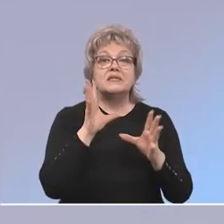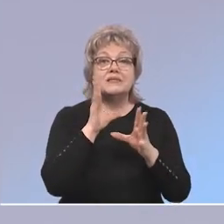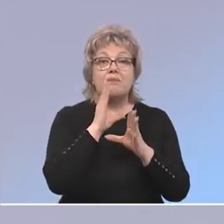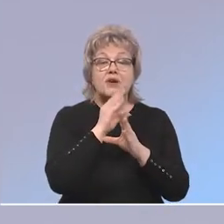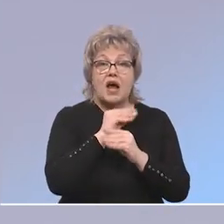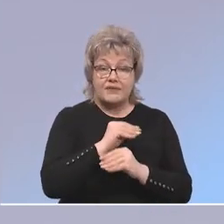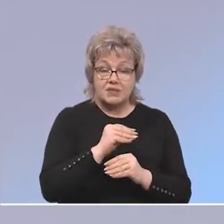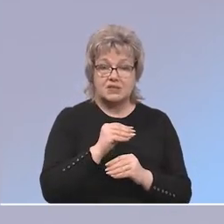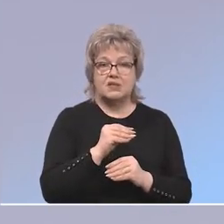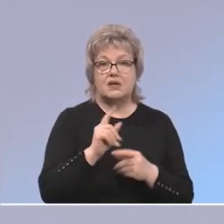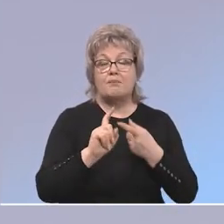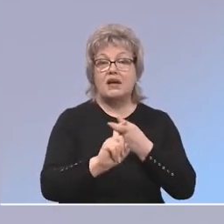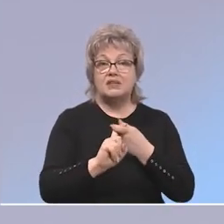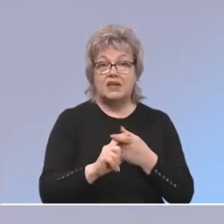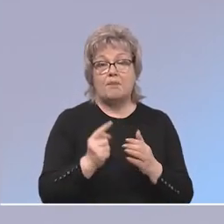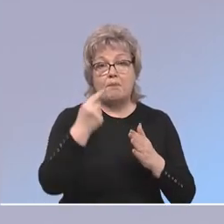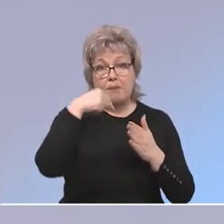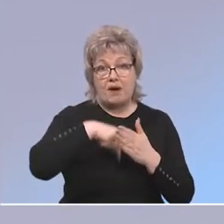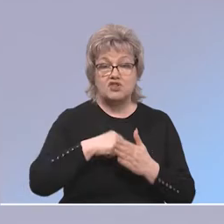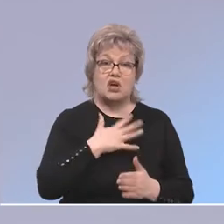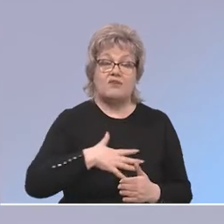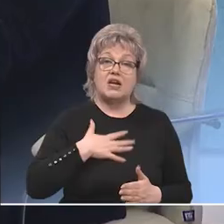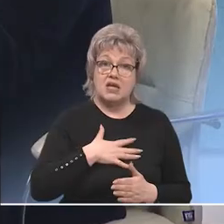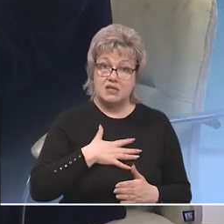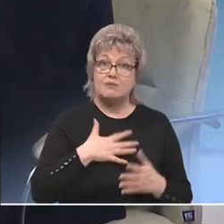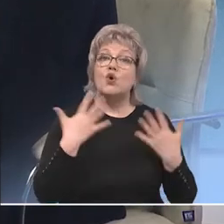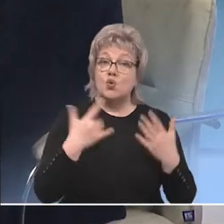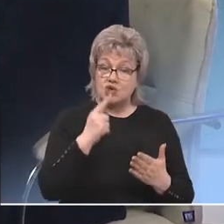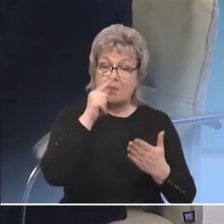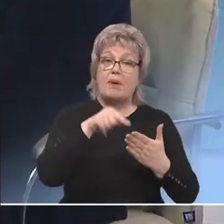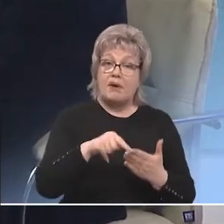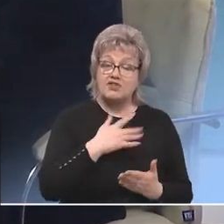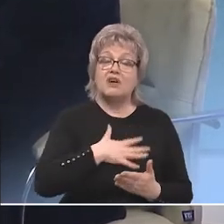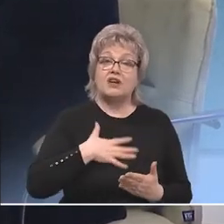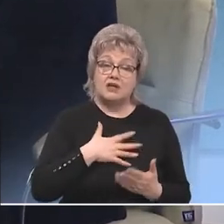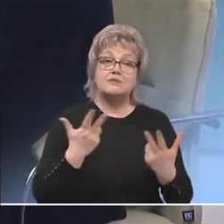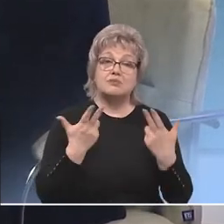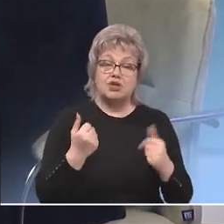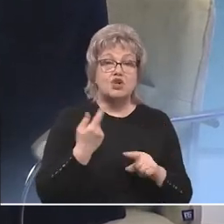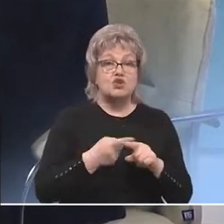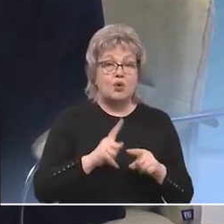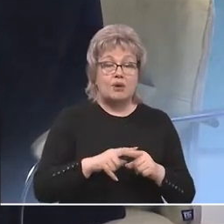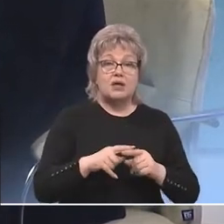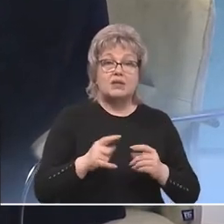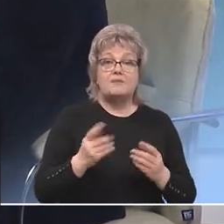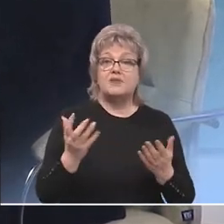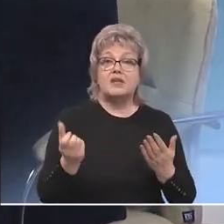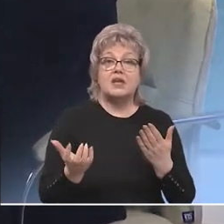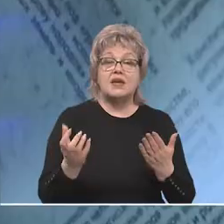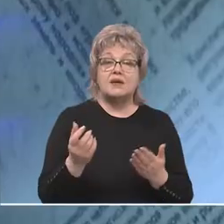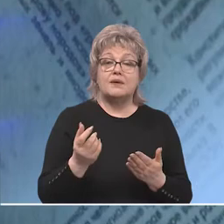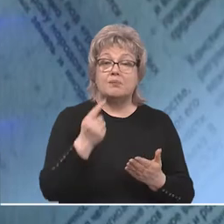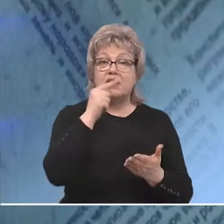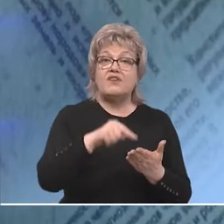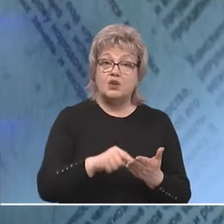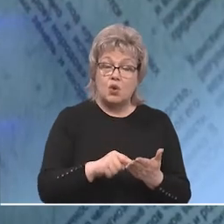туберкулезными микобактериями, попавшими в организм. Угу. Уже попавшими. Уже попавшими, да. Чтобы это не привело к формированию